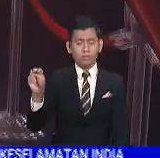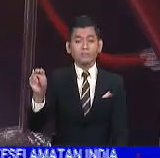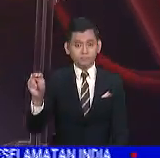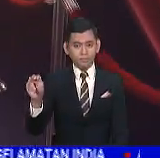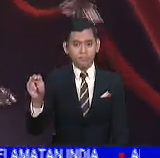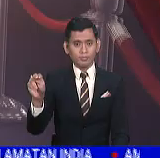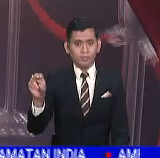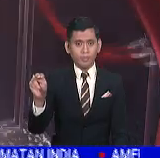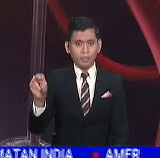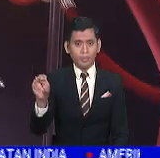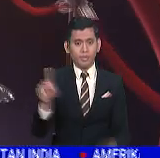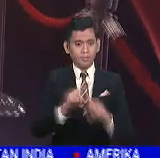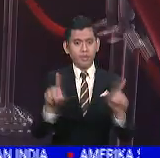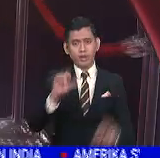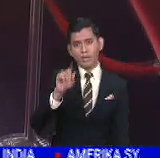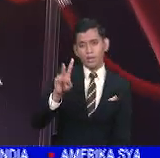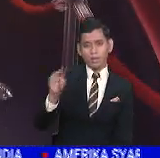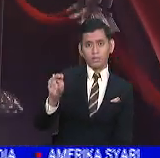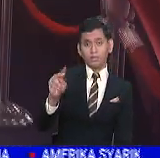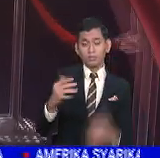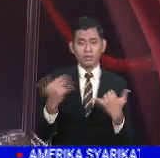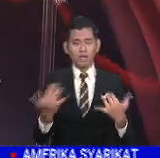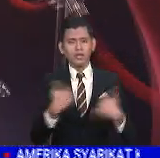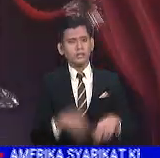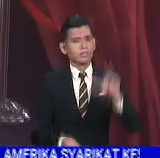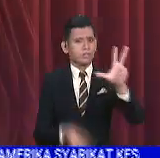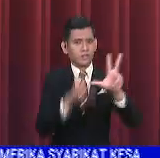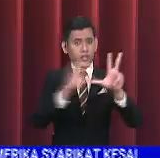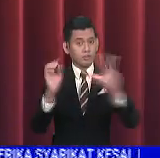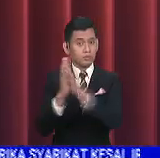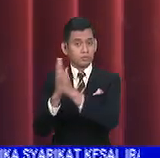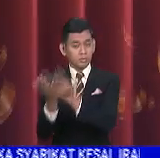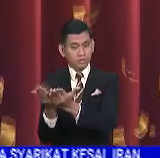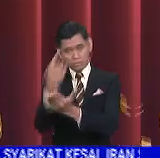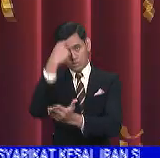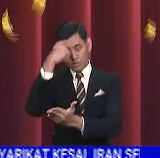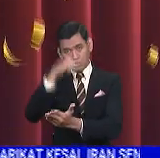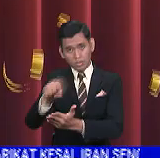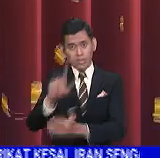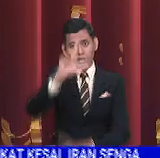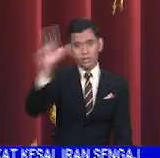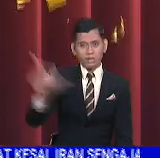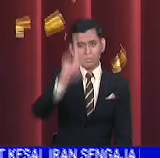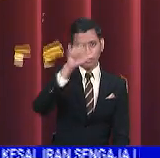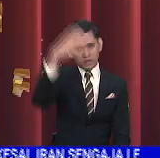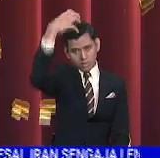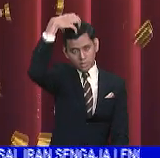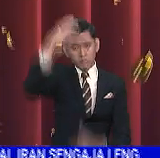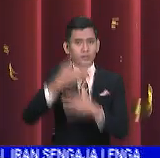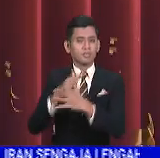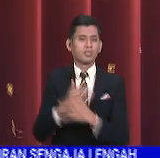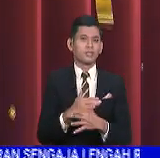Malaysian Filmmaking. Menariknya, Aaron turut menyumbangkan 300 naskah bukunya itu kepada Perpustakaan Awam Selangor untuk